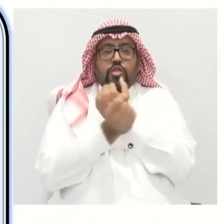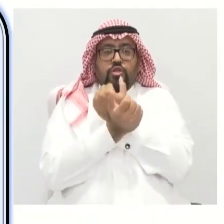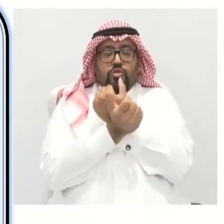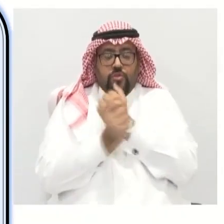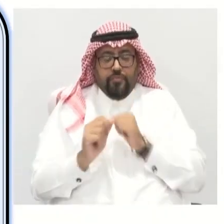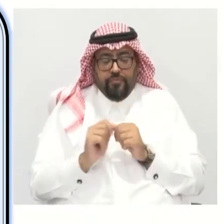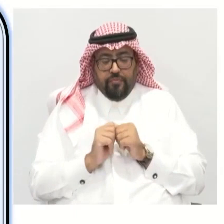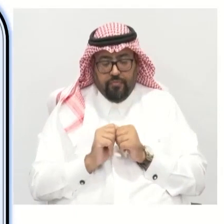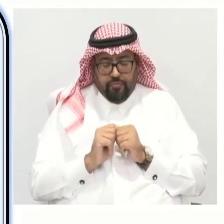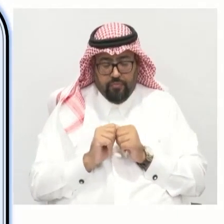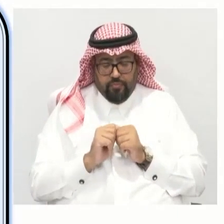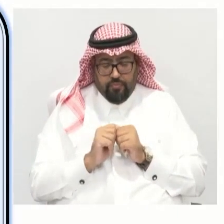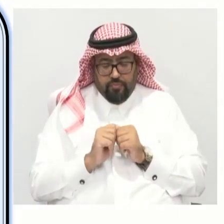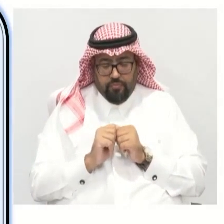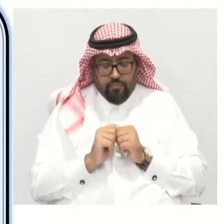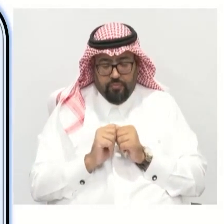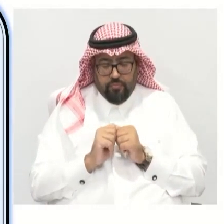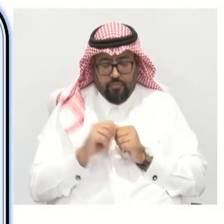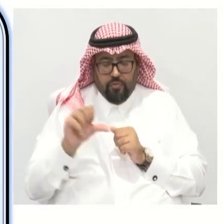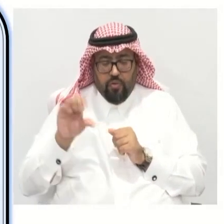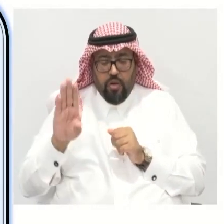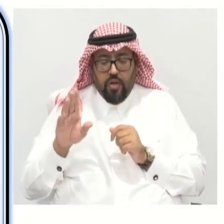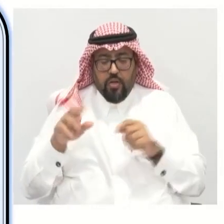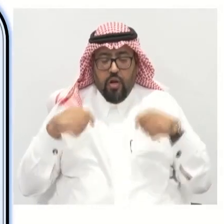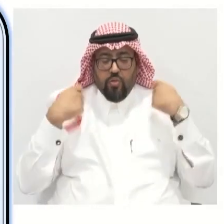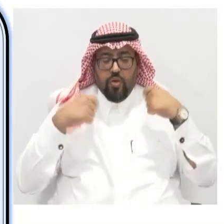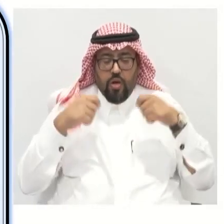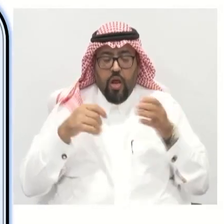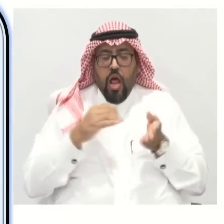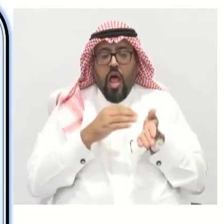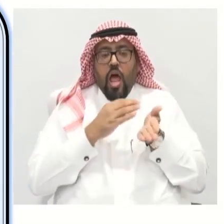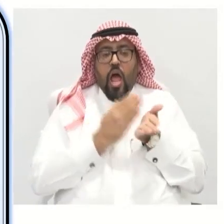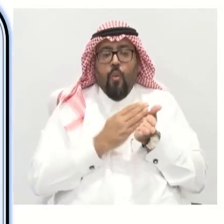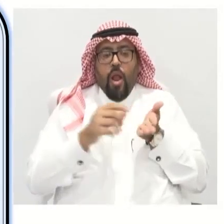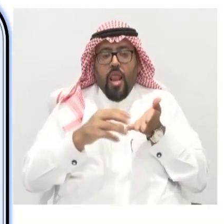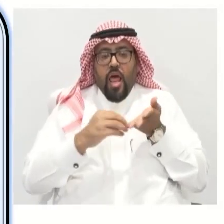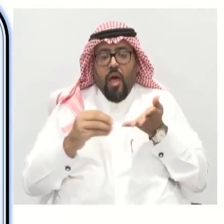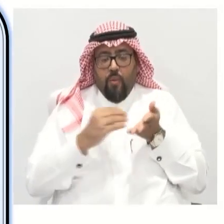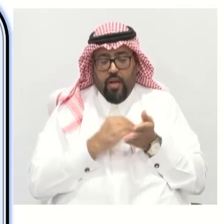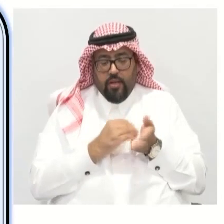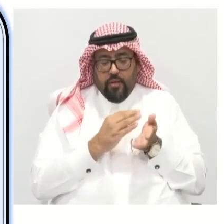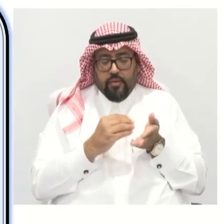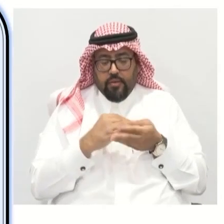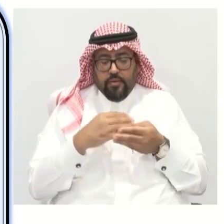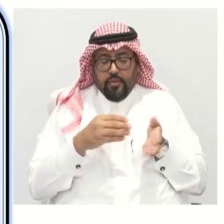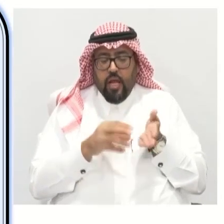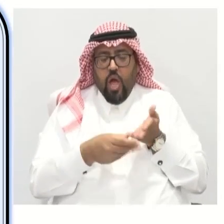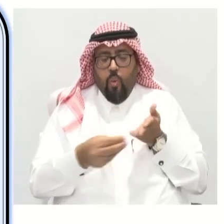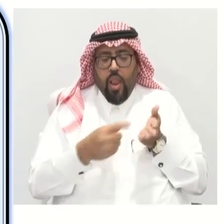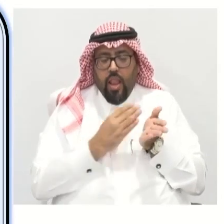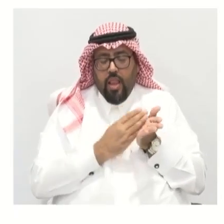للسجون بارك الله فيكم وكاله الوزاره للاحوال المدنيه احسنتم اجابات